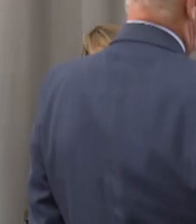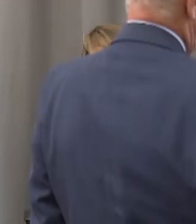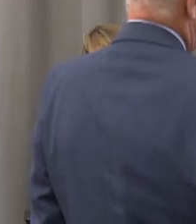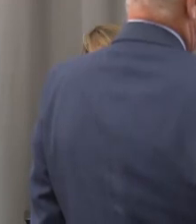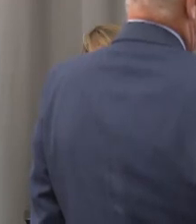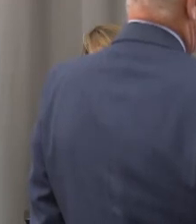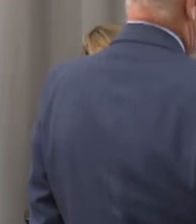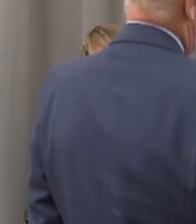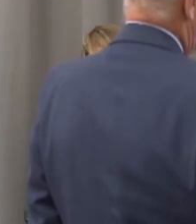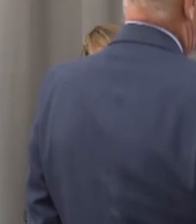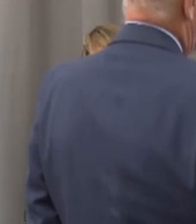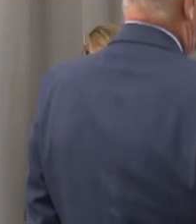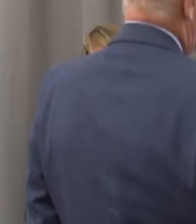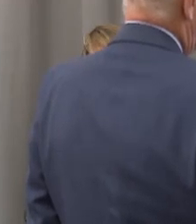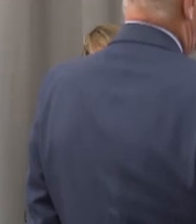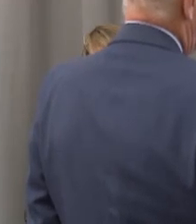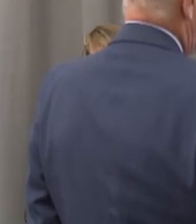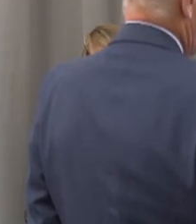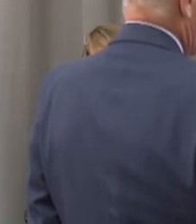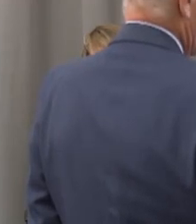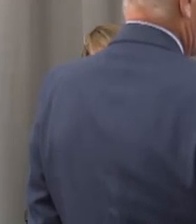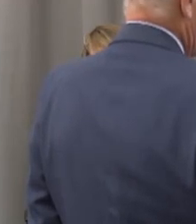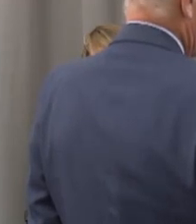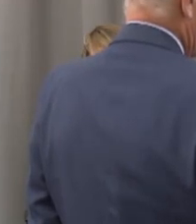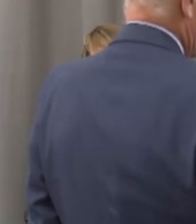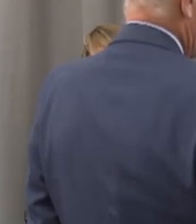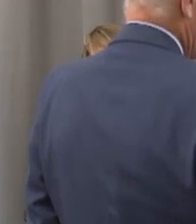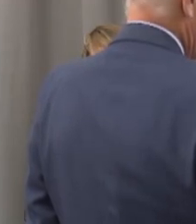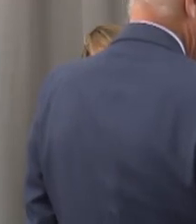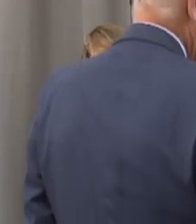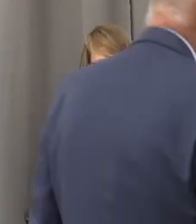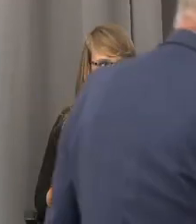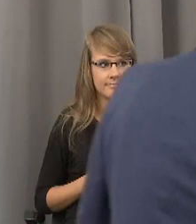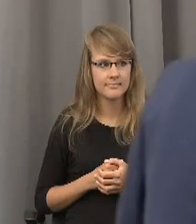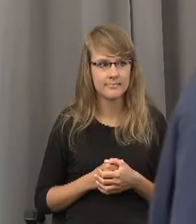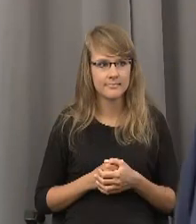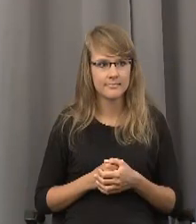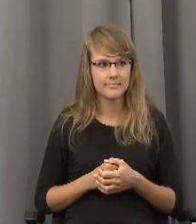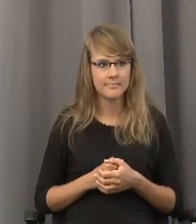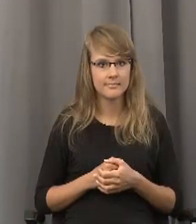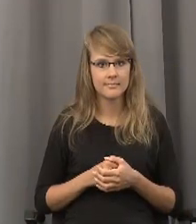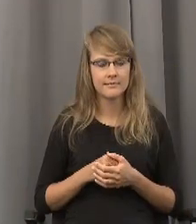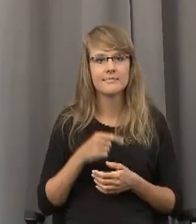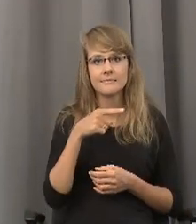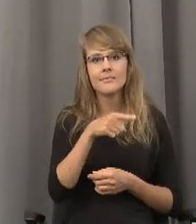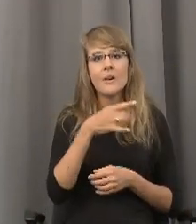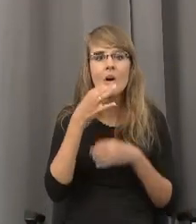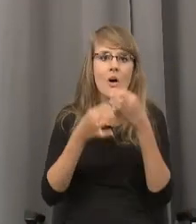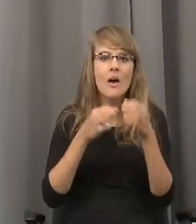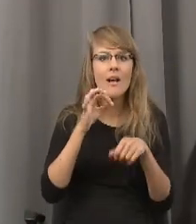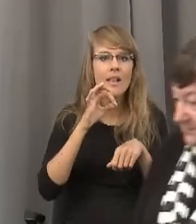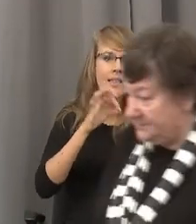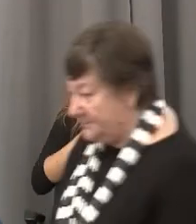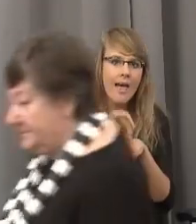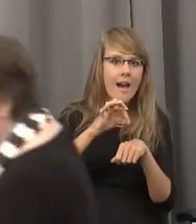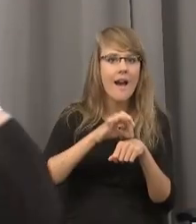przez Najwyższą Izbę Kontroli, a być może chce też do nich coś dodać. Bardzo proszę, panie profesorze.